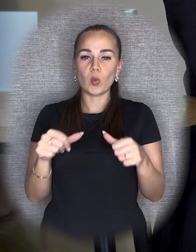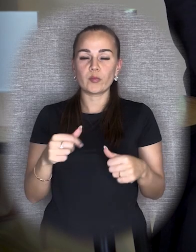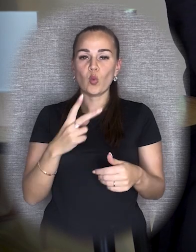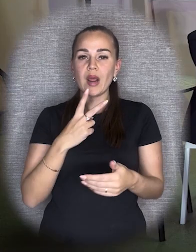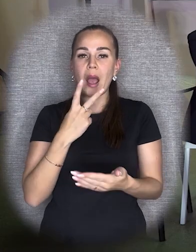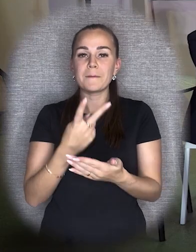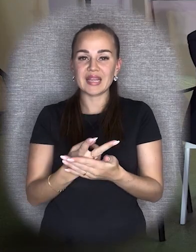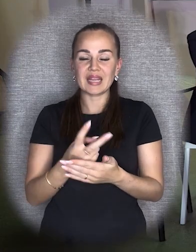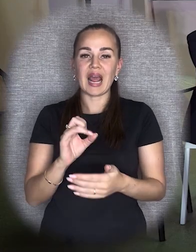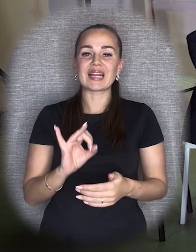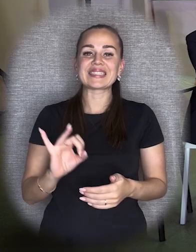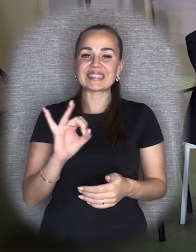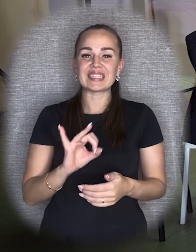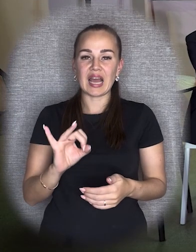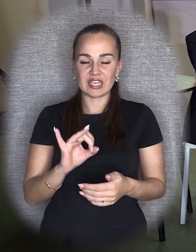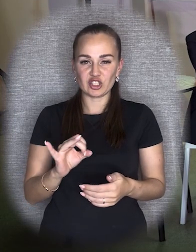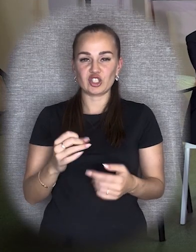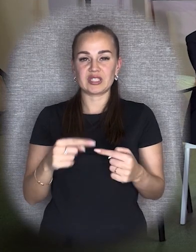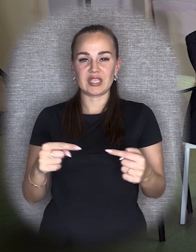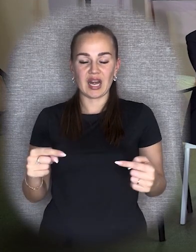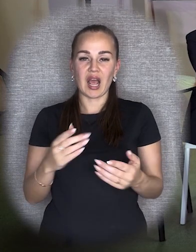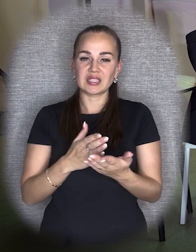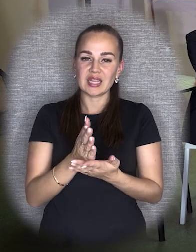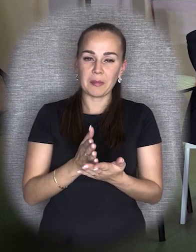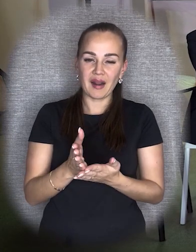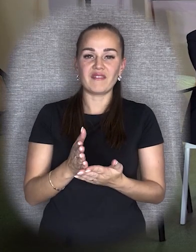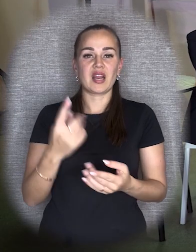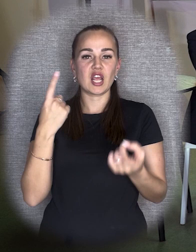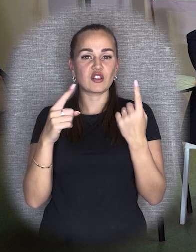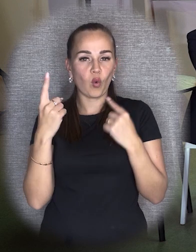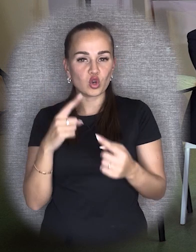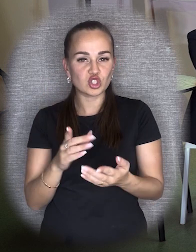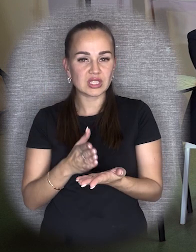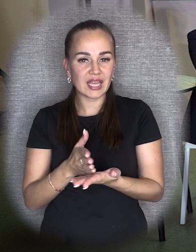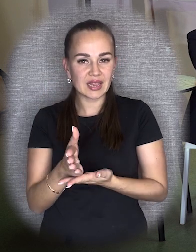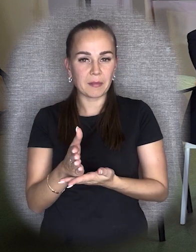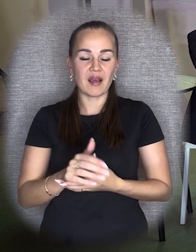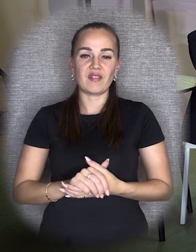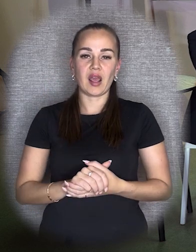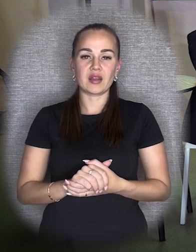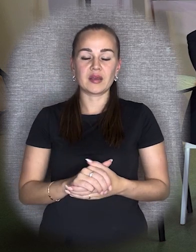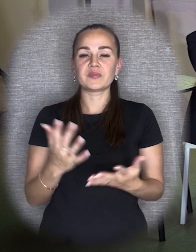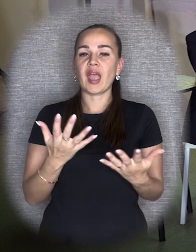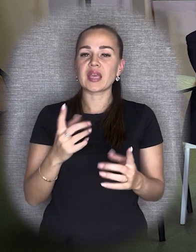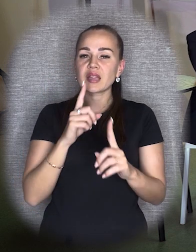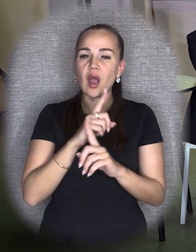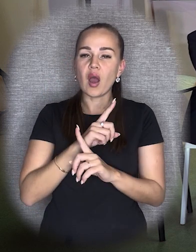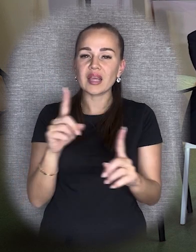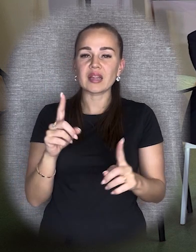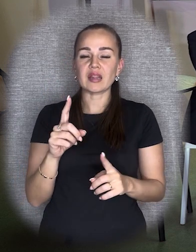определять исторические вехи, творческие направления, какие-то оригинальные